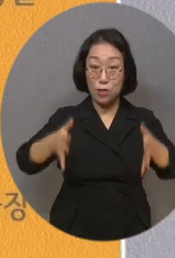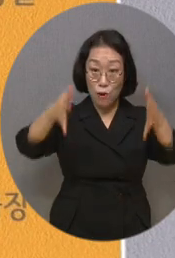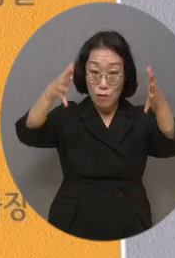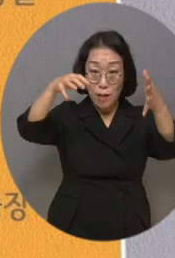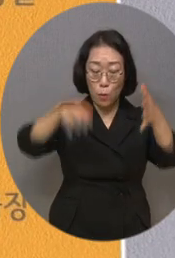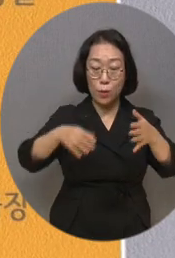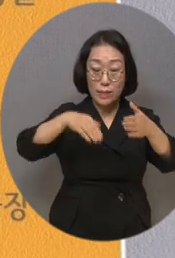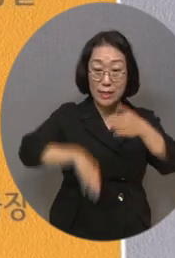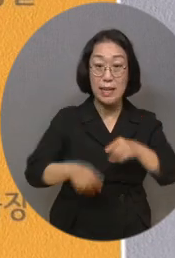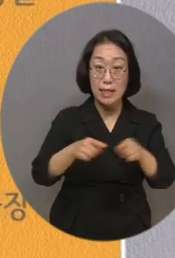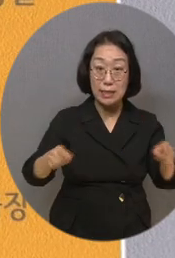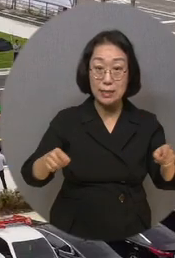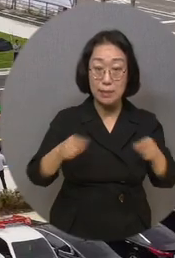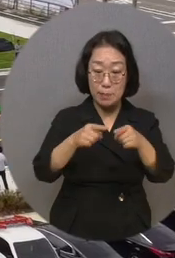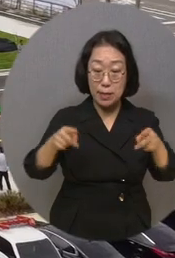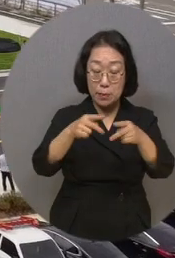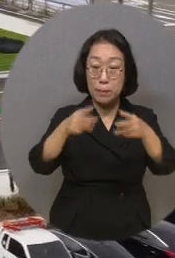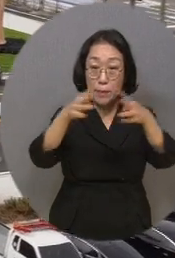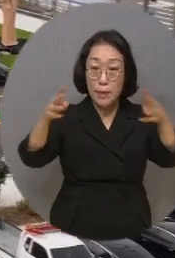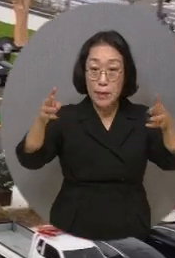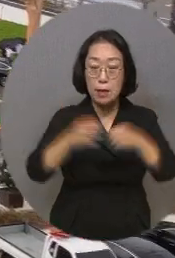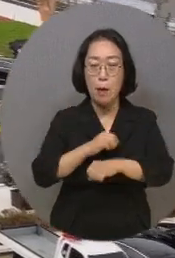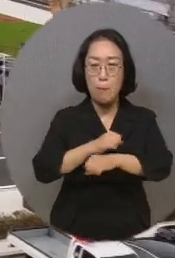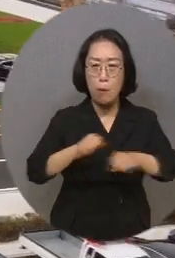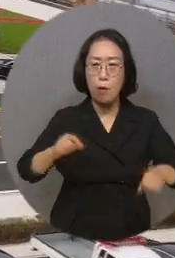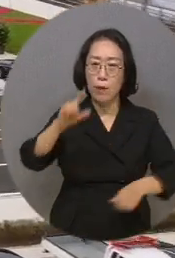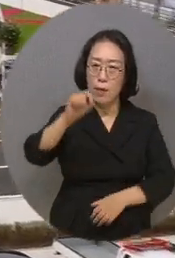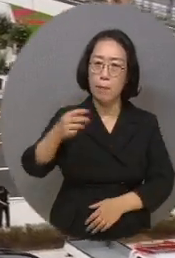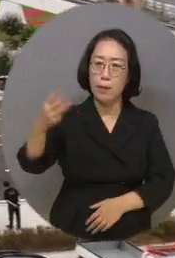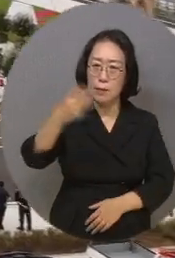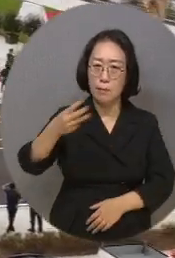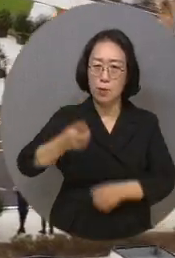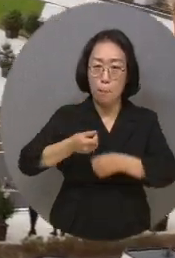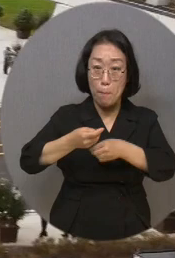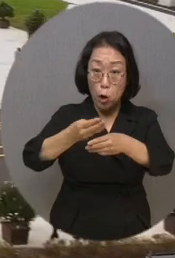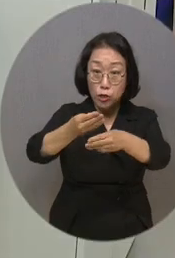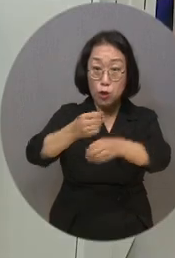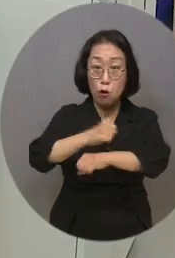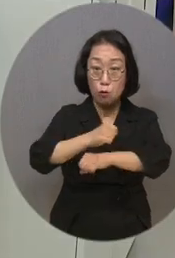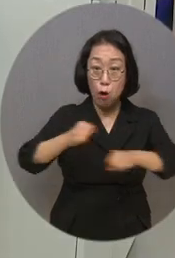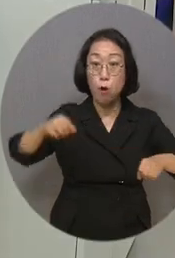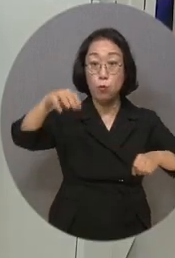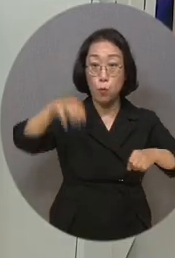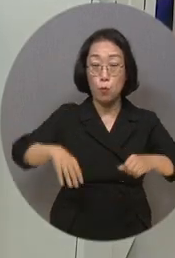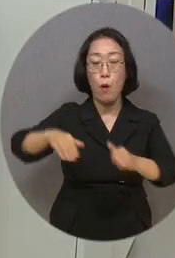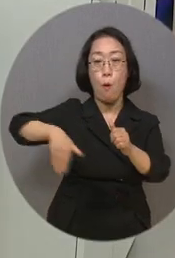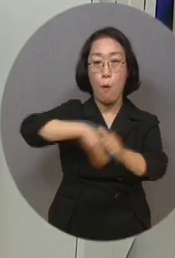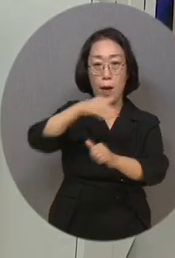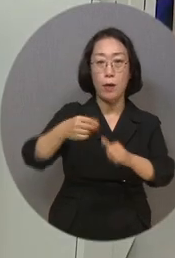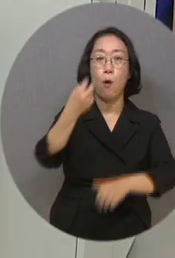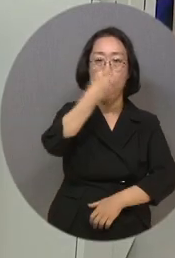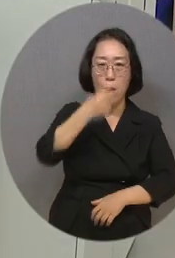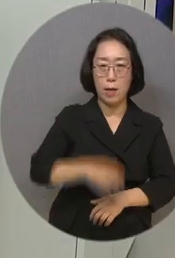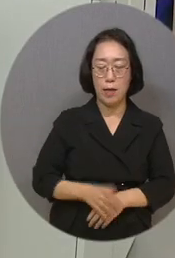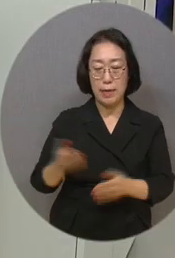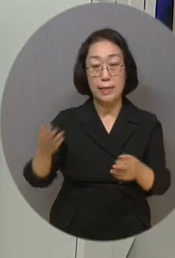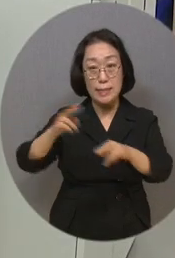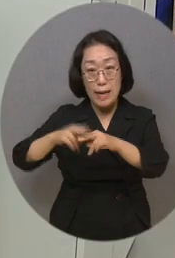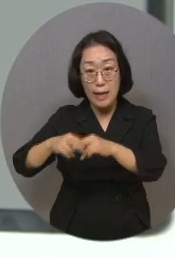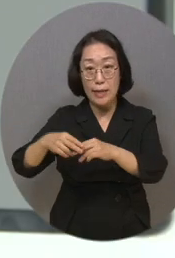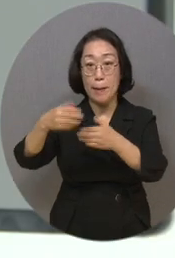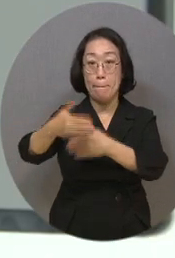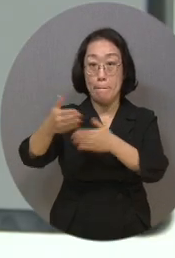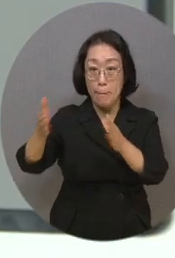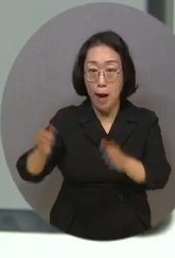1층, 지상 3층, 연면적 1만 3천 제곱미터 규모로 환경관리국,